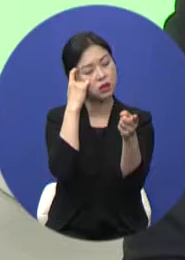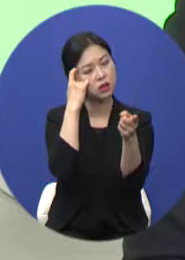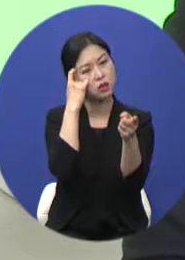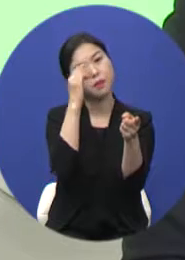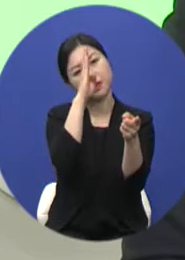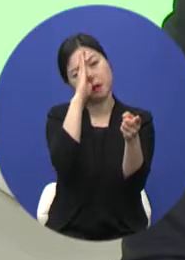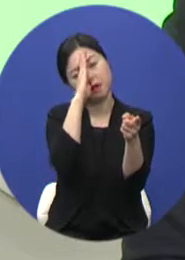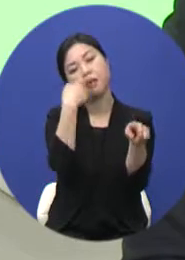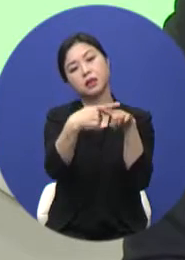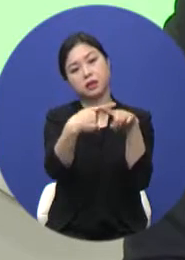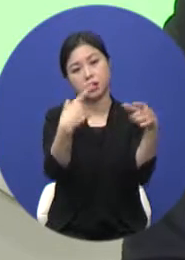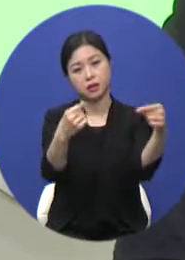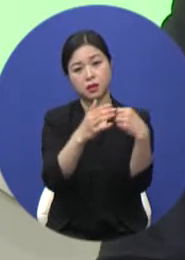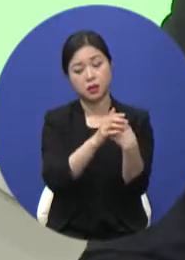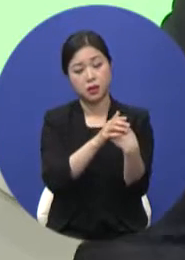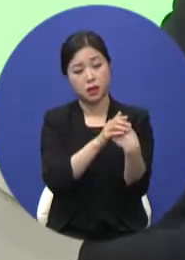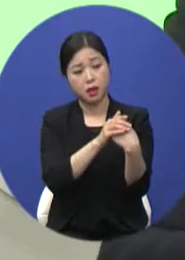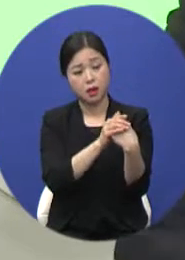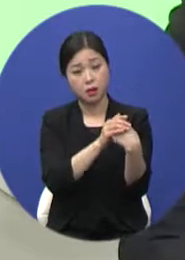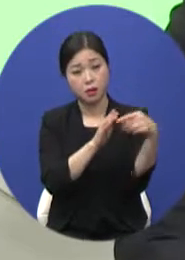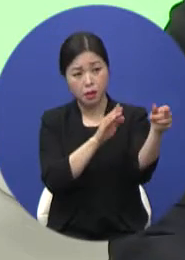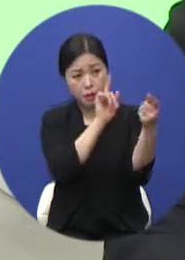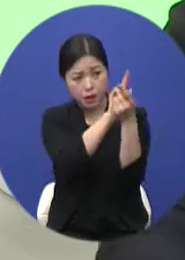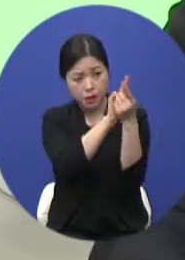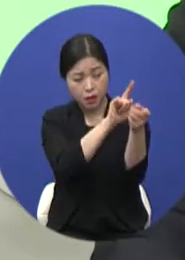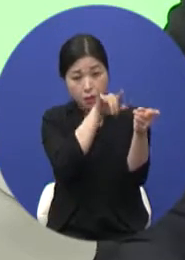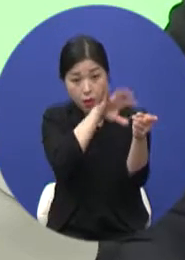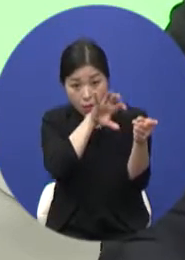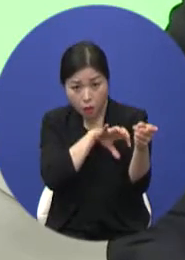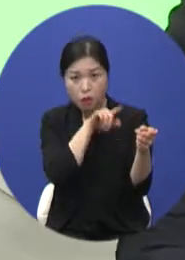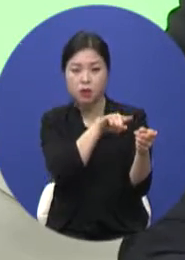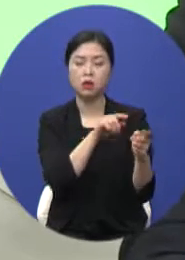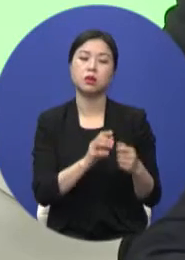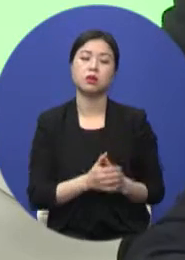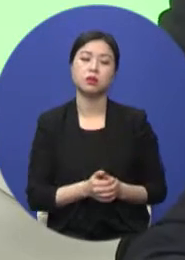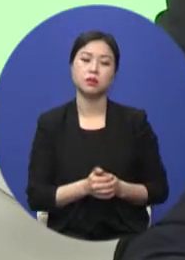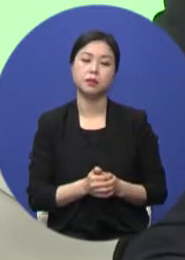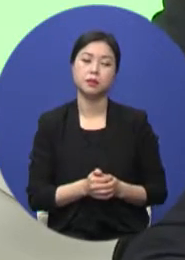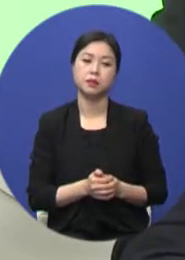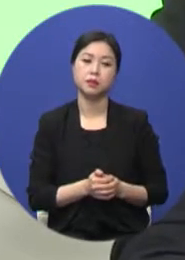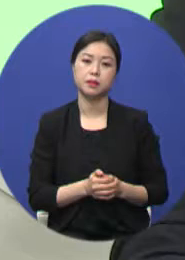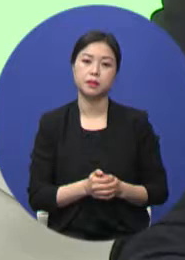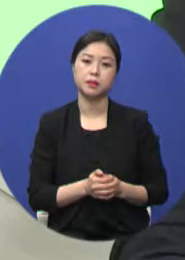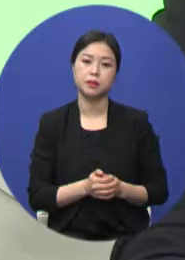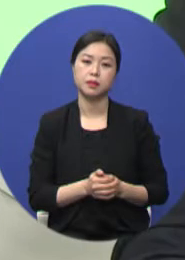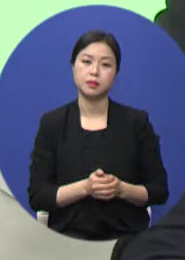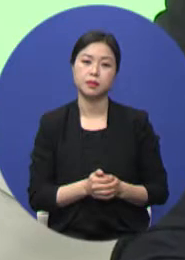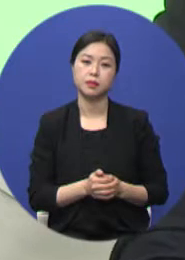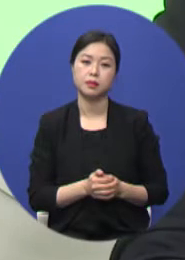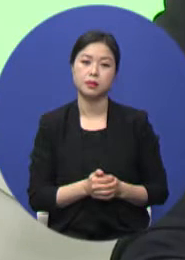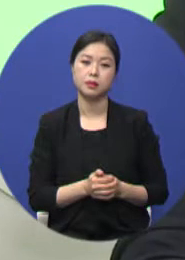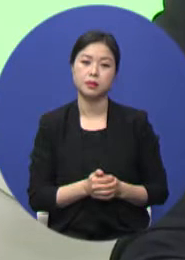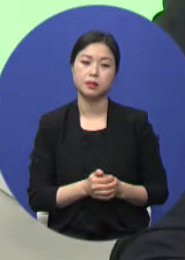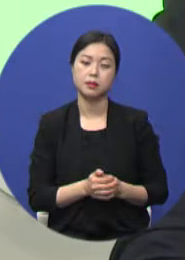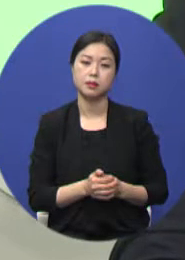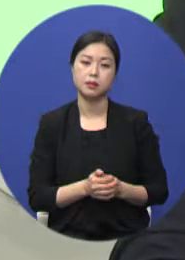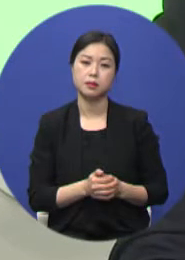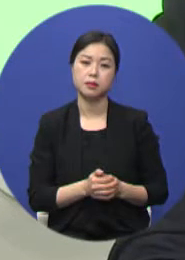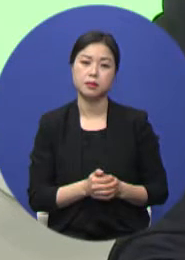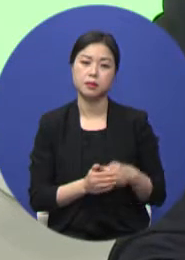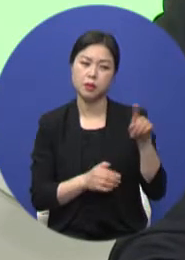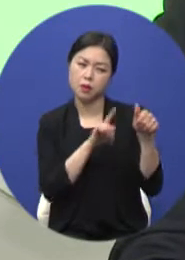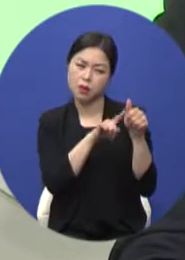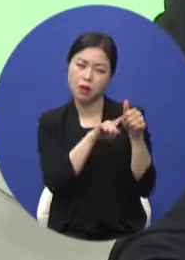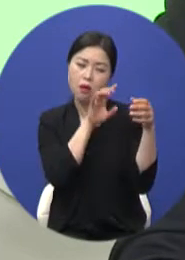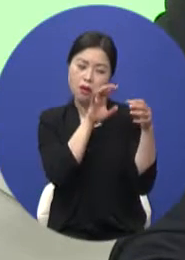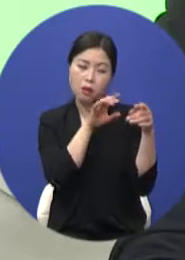정도로 반복되는 거는 분명히 그 사람에게 있어서 뭔가 그 부분이 필요한